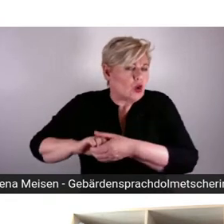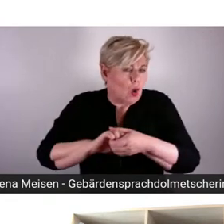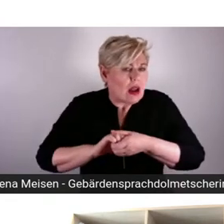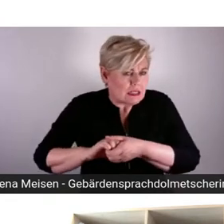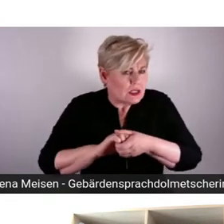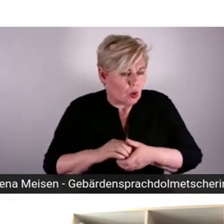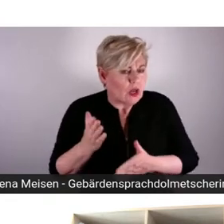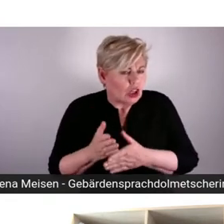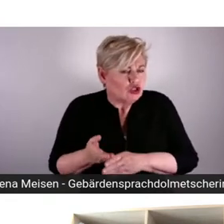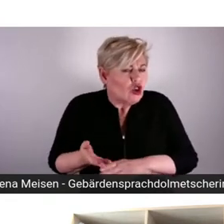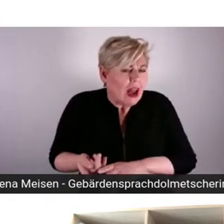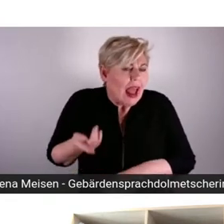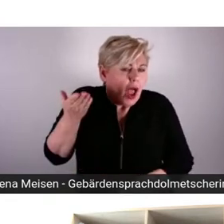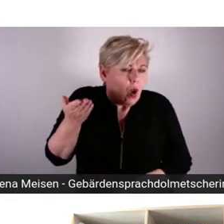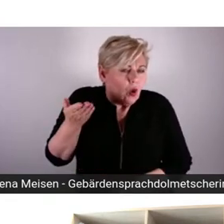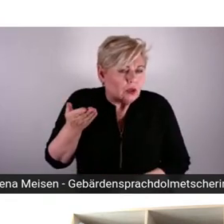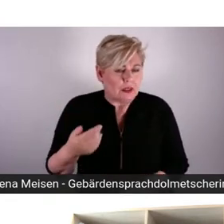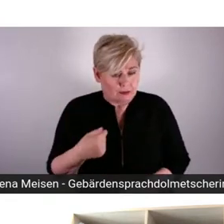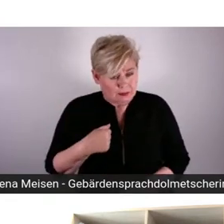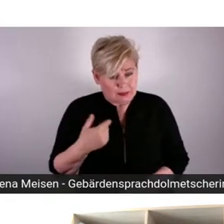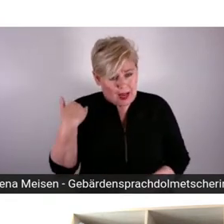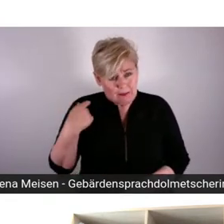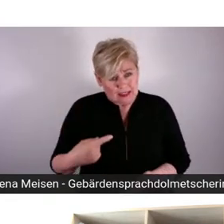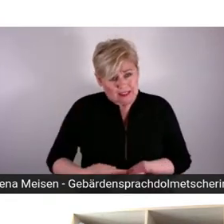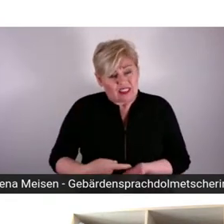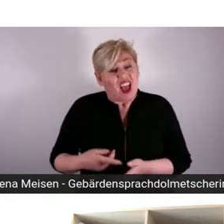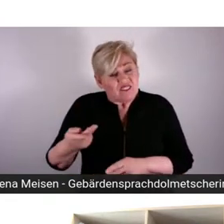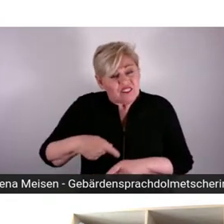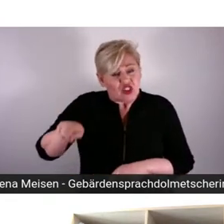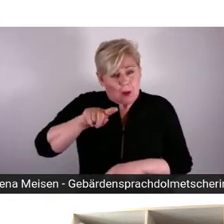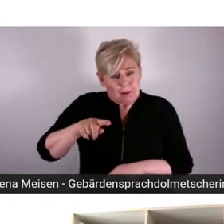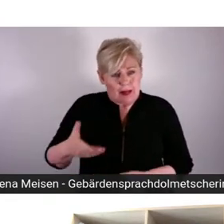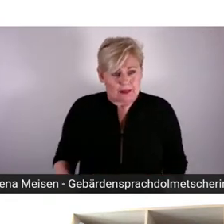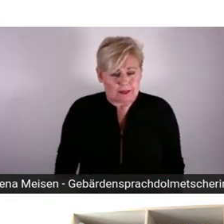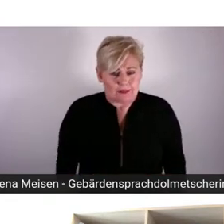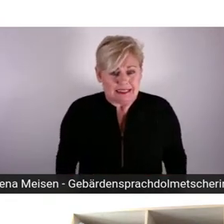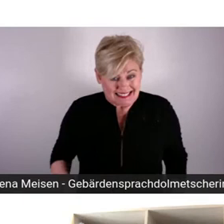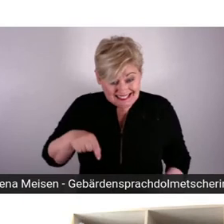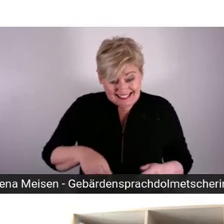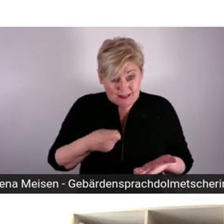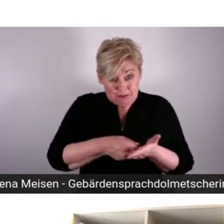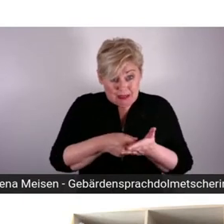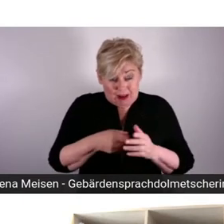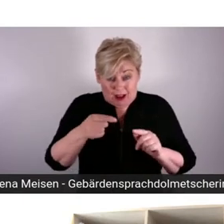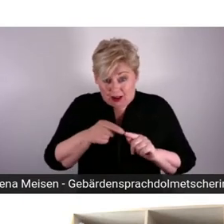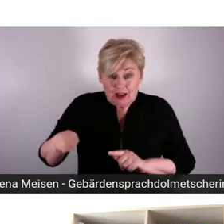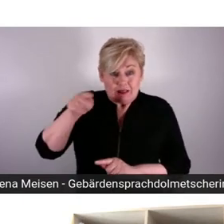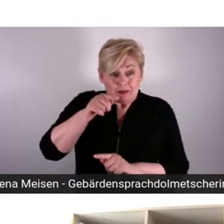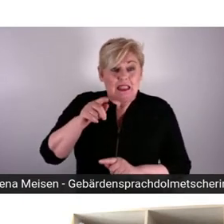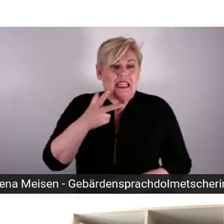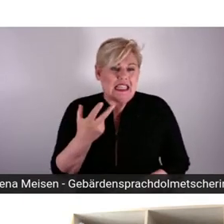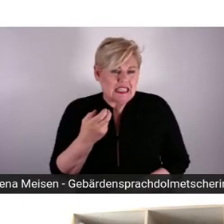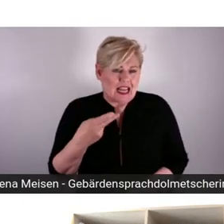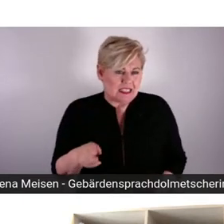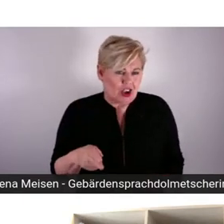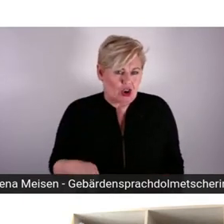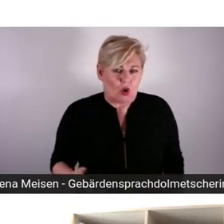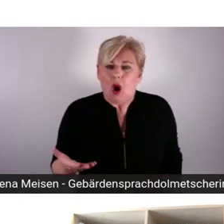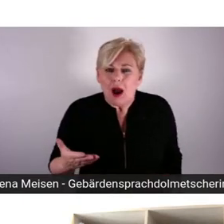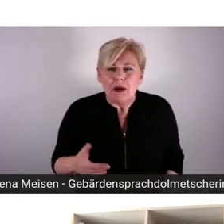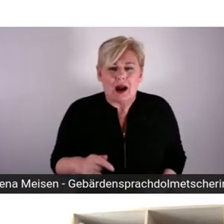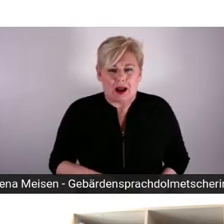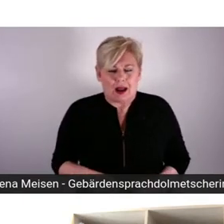erhöht. Wir haben gefordert, es zu verdoppeln, also den jetzigen Betrag zu verdoppeln auf 30 Euro. Vor allen Dingen müssen wir aber